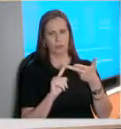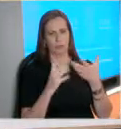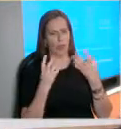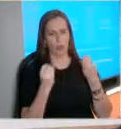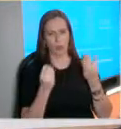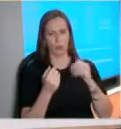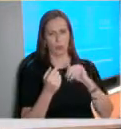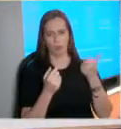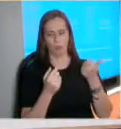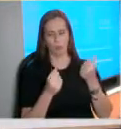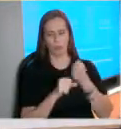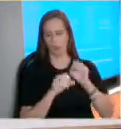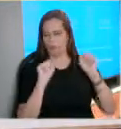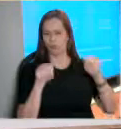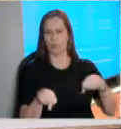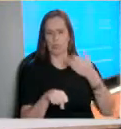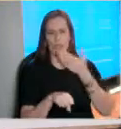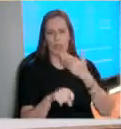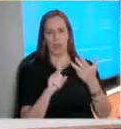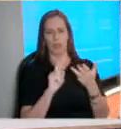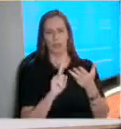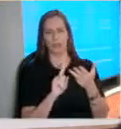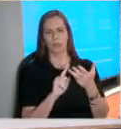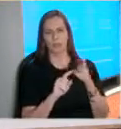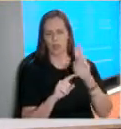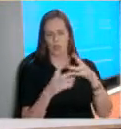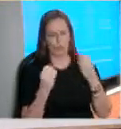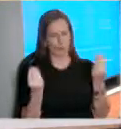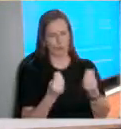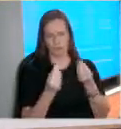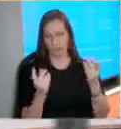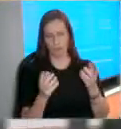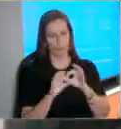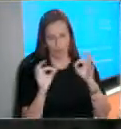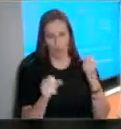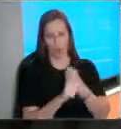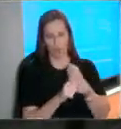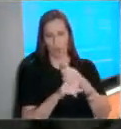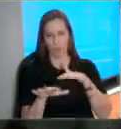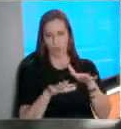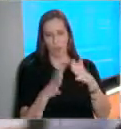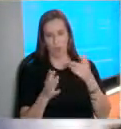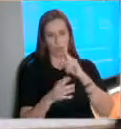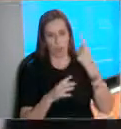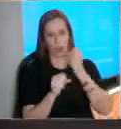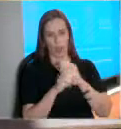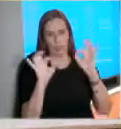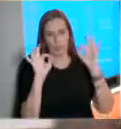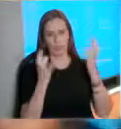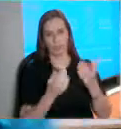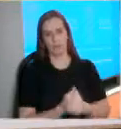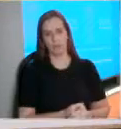המון. קודם כל להכיל ריבונות כבר. יש לא מעט. קיצור, שיתחילו לעבוד, הם שנה לא ישבו בבית.